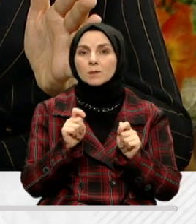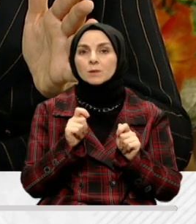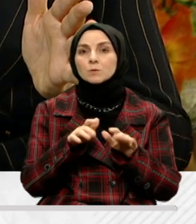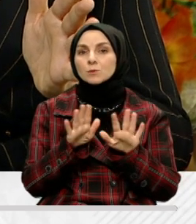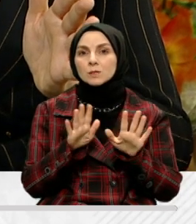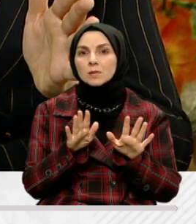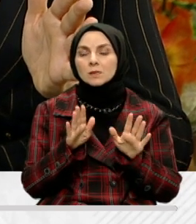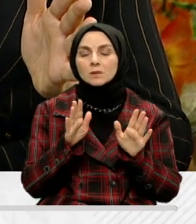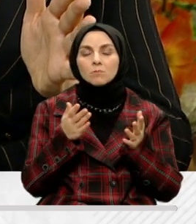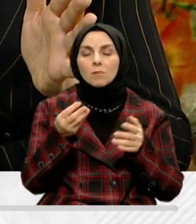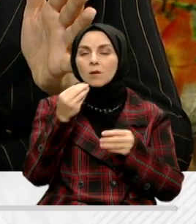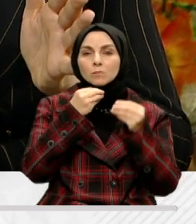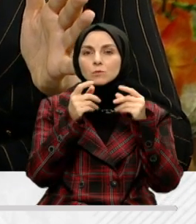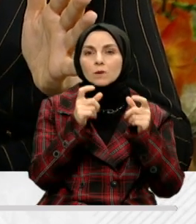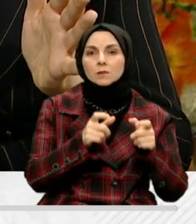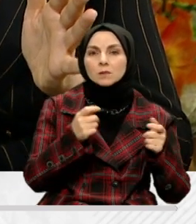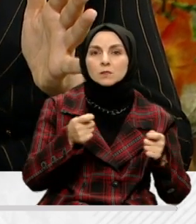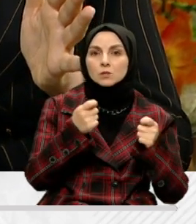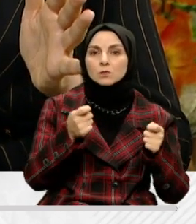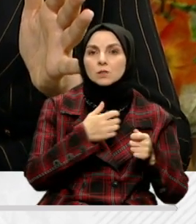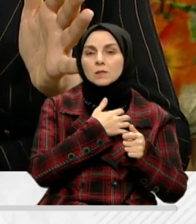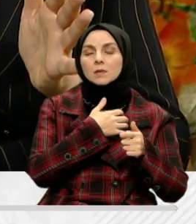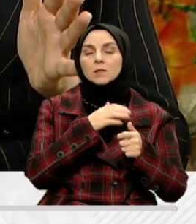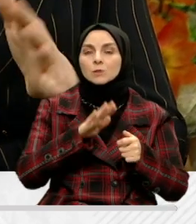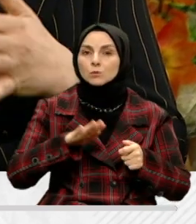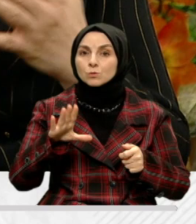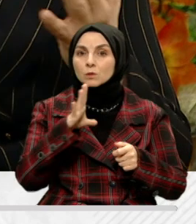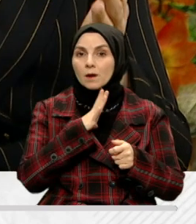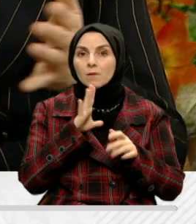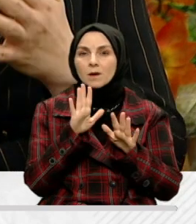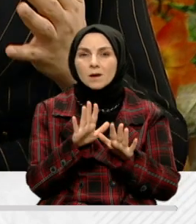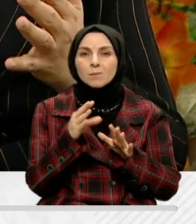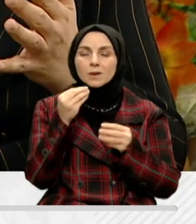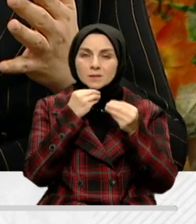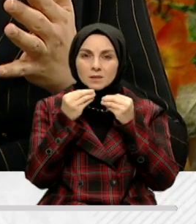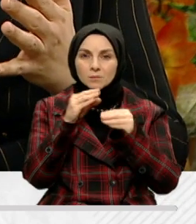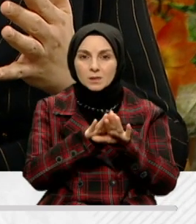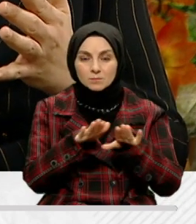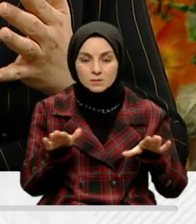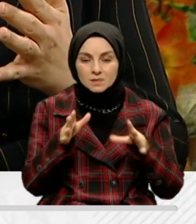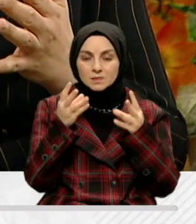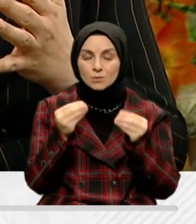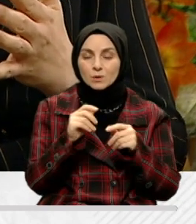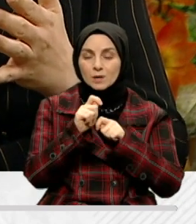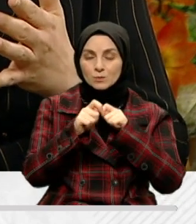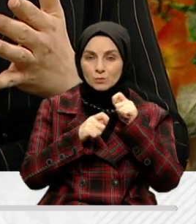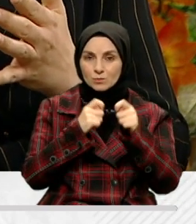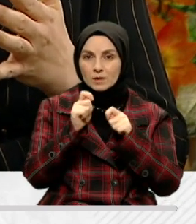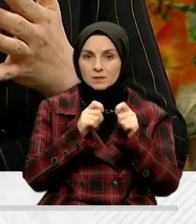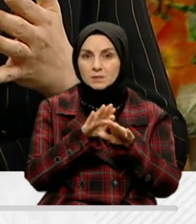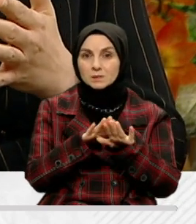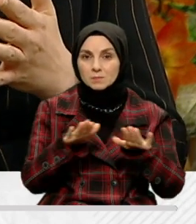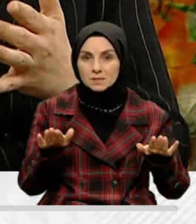Mutfakta da çalışan yavrular var. Ama en azından yemek masası olarak kullandığınız masanın,